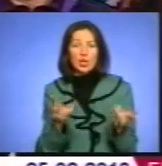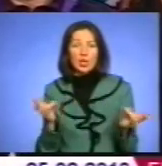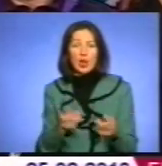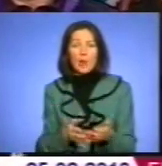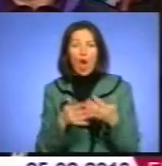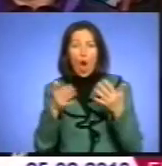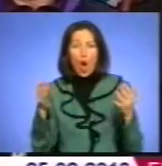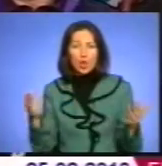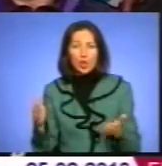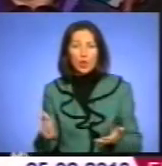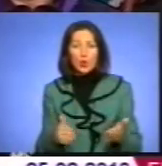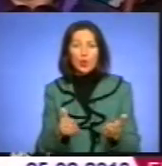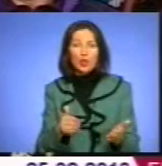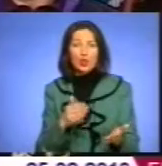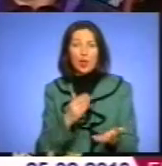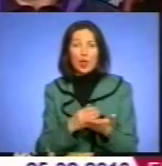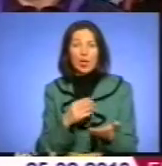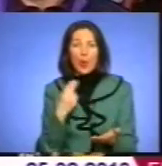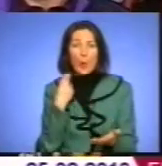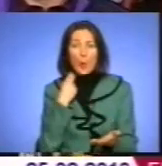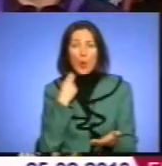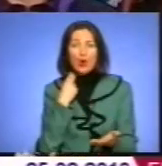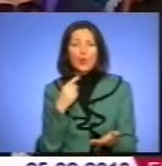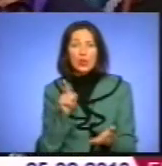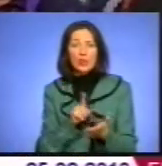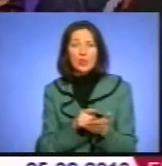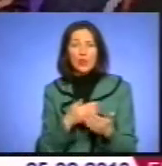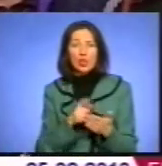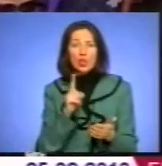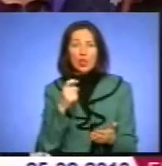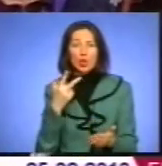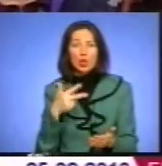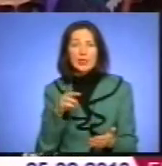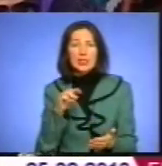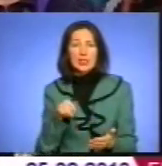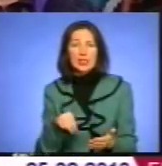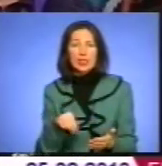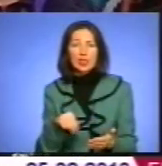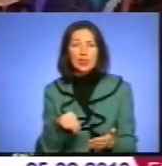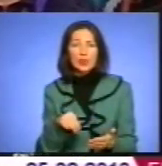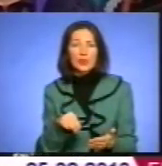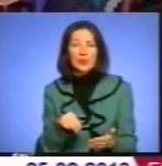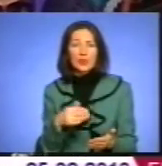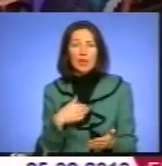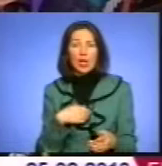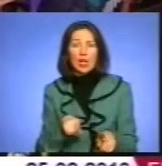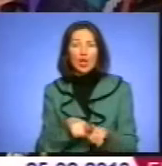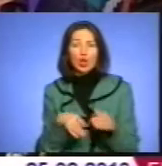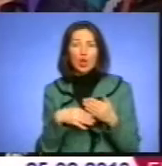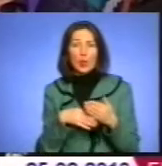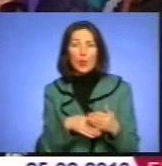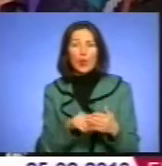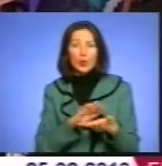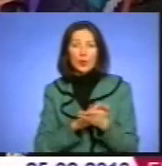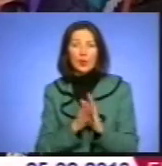розширити доріжку, є тут ще борги, деякі боргові зобов'язання, майже 130 тисяч. Думаю, я теж це допоможу